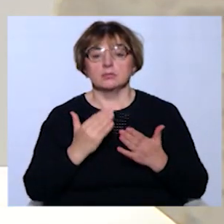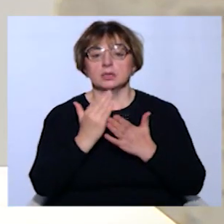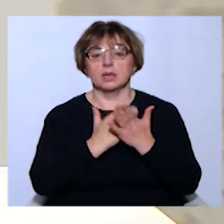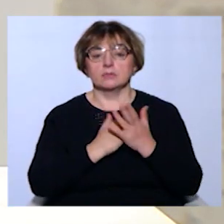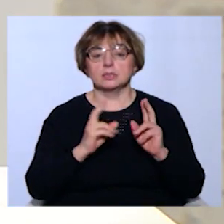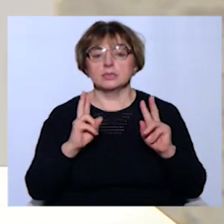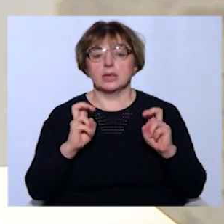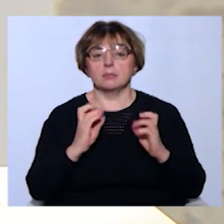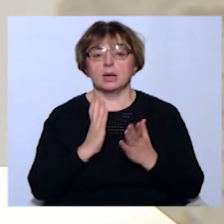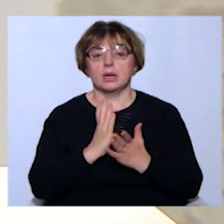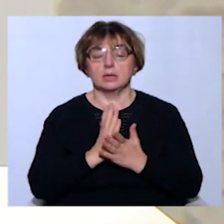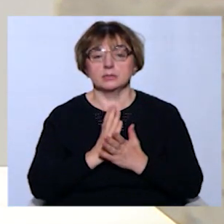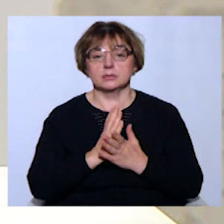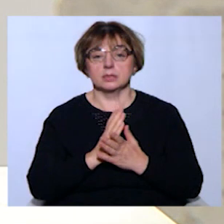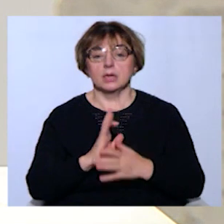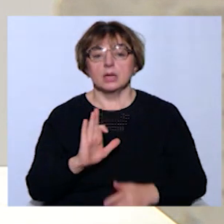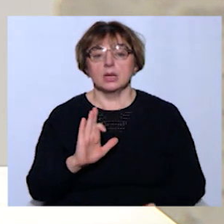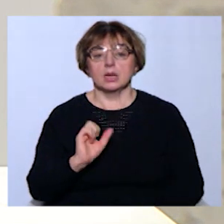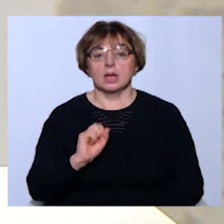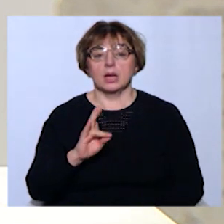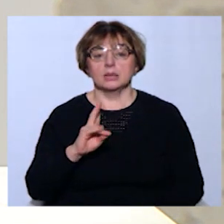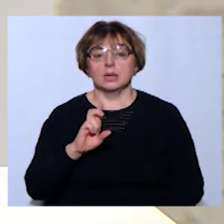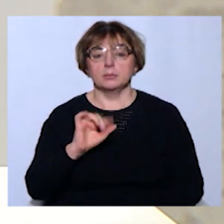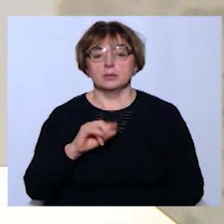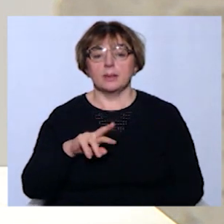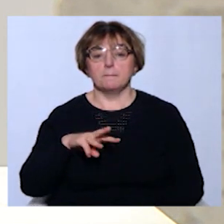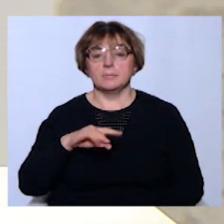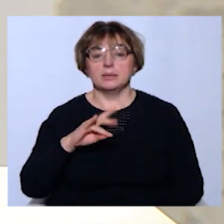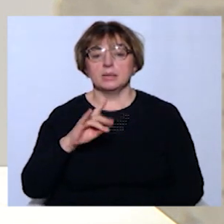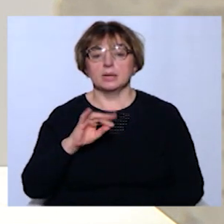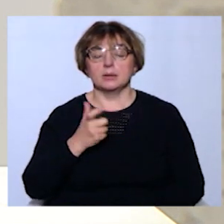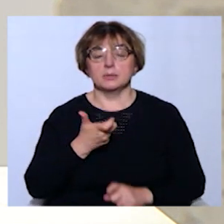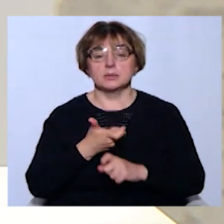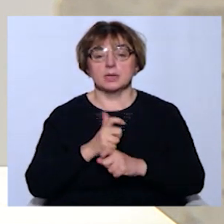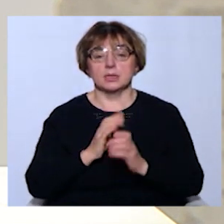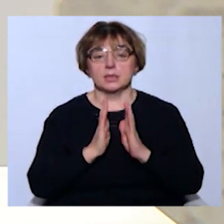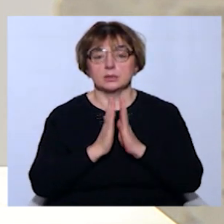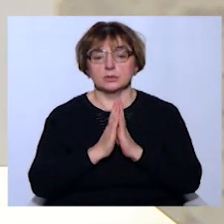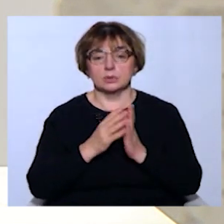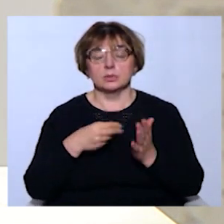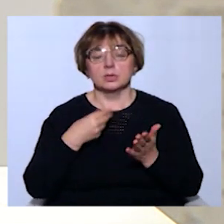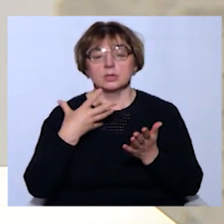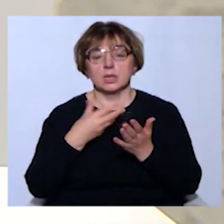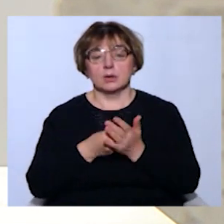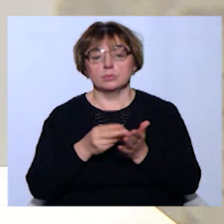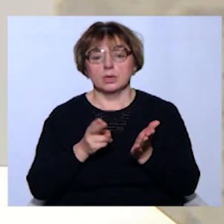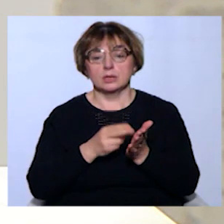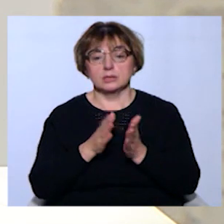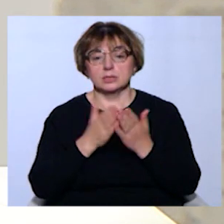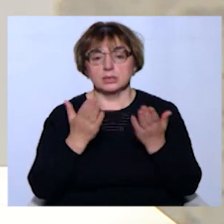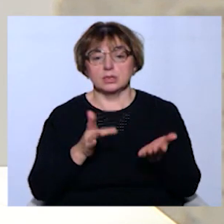ჩვენი გაკვეთილის თემა იქნება ქანები და მინერალები. ძალიან გთხოვთ, მოიმარჯოთ თქვენი სახელმძღვანელოები,